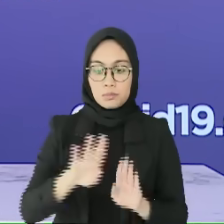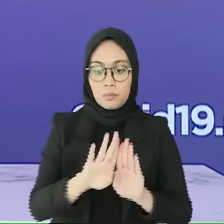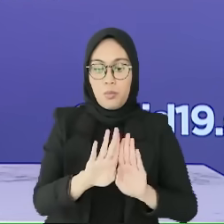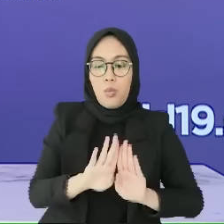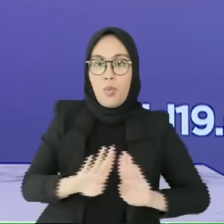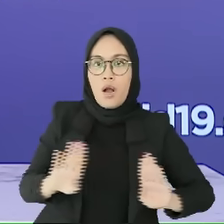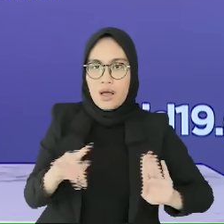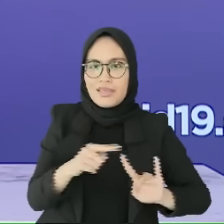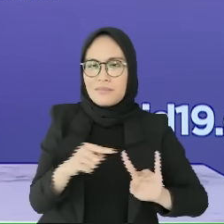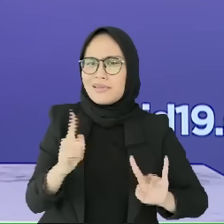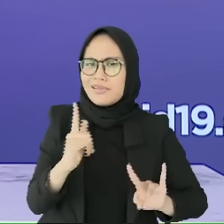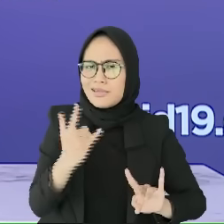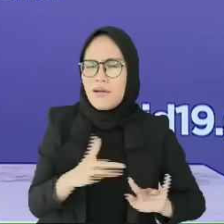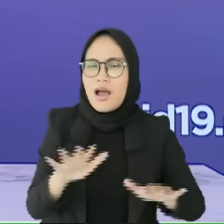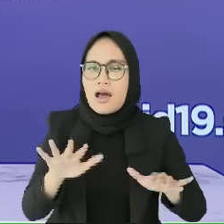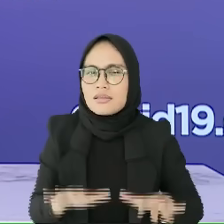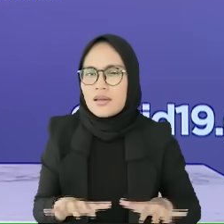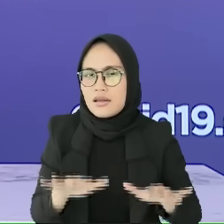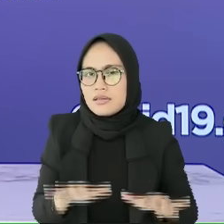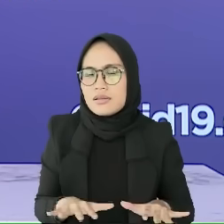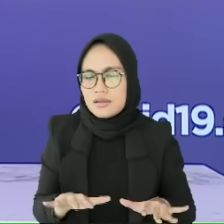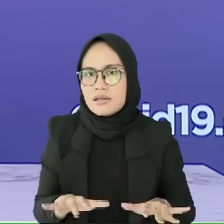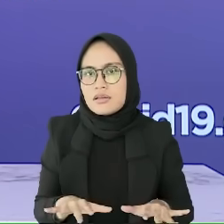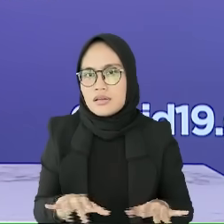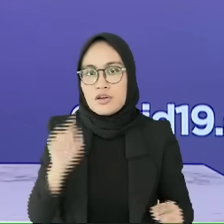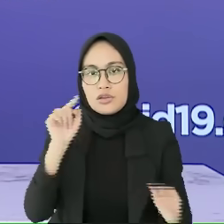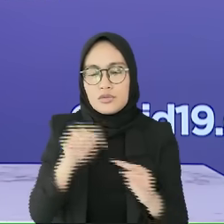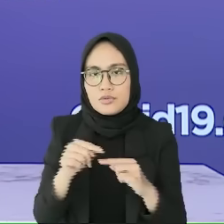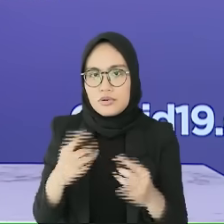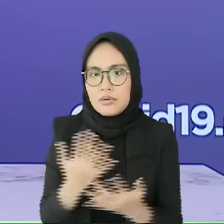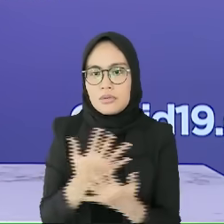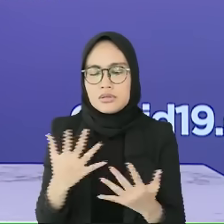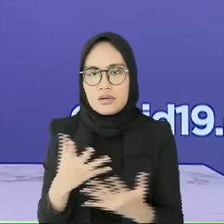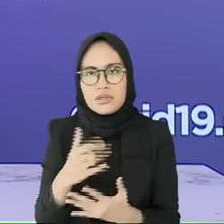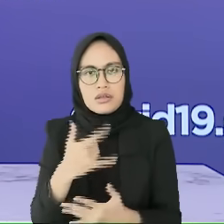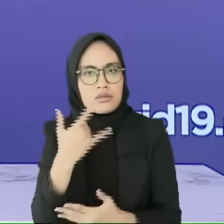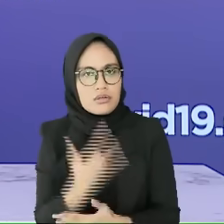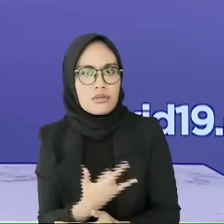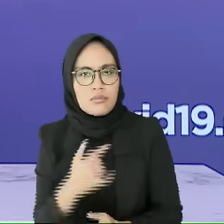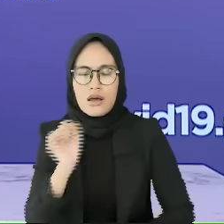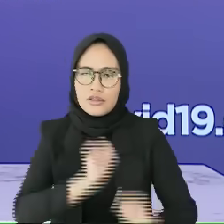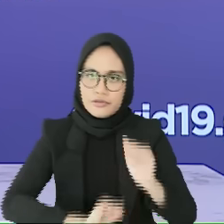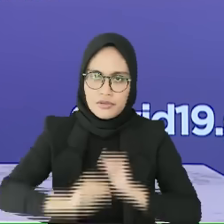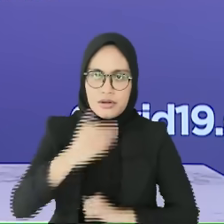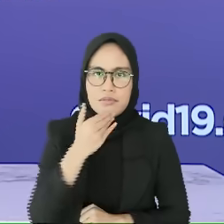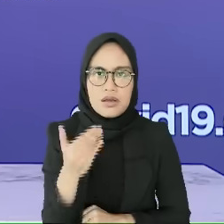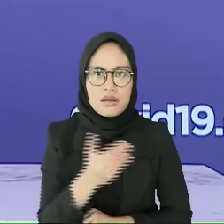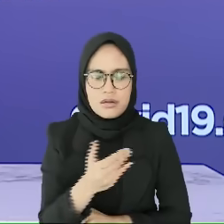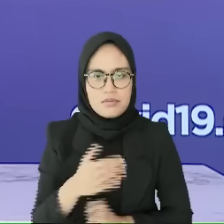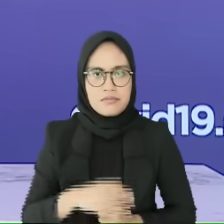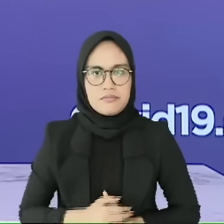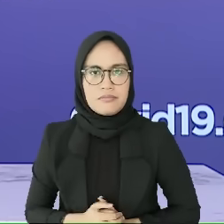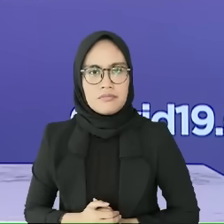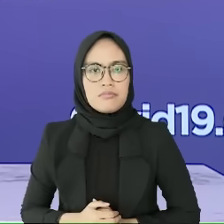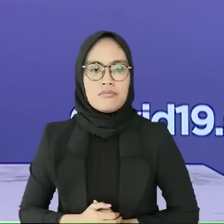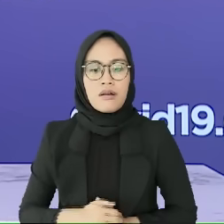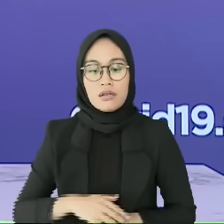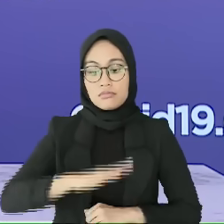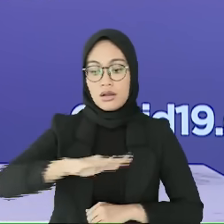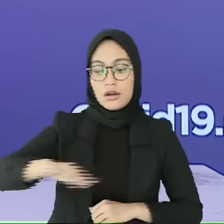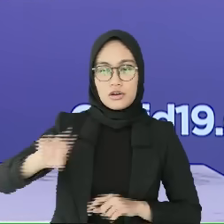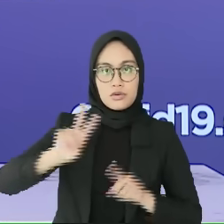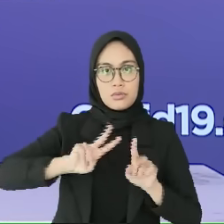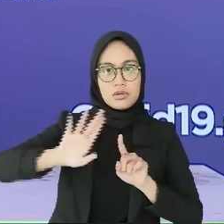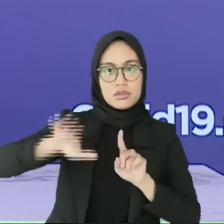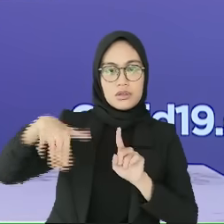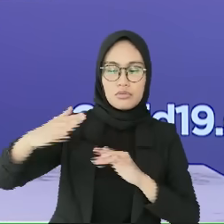kehati-hatian menuju masyarakat yang produktif namun tetap aman. Meskipun anak-anak usia di bawah 12 tahun